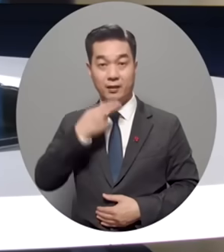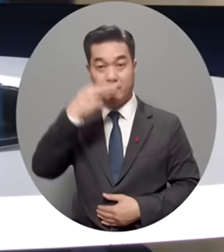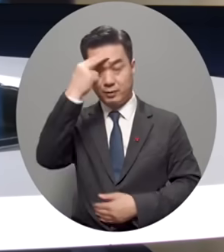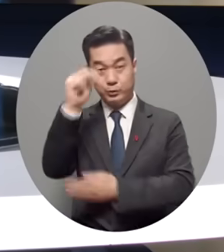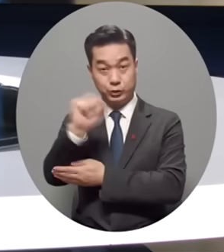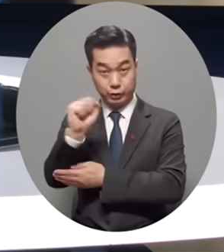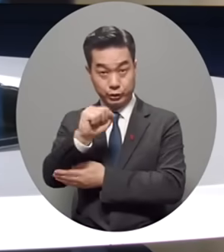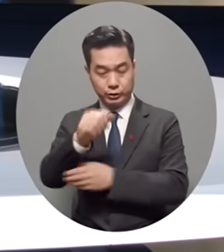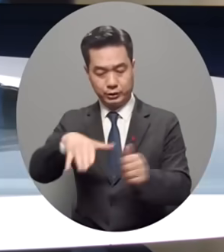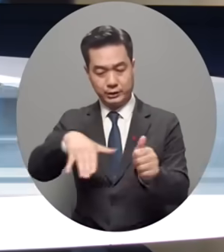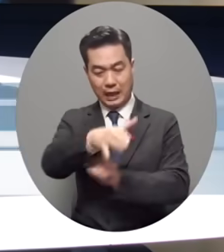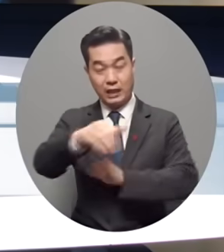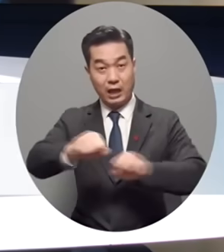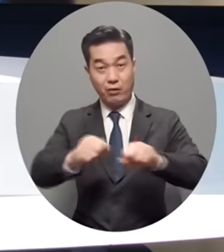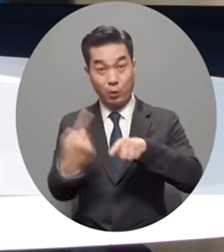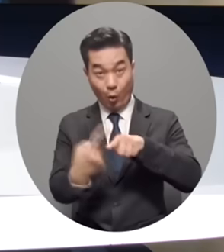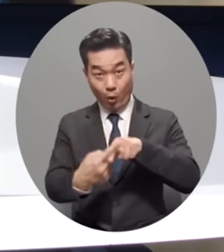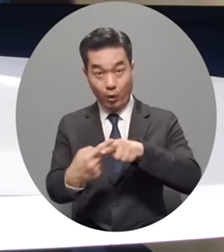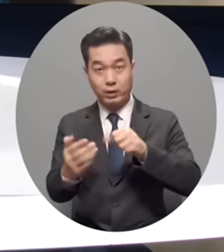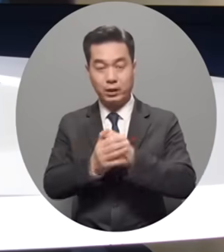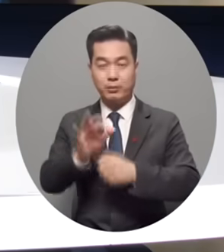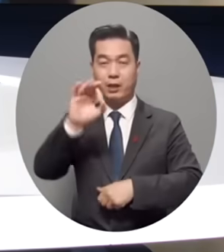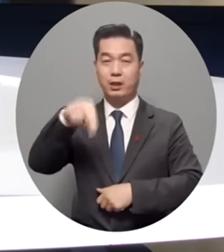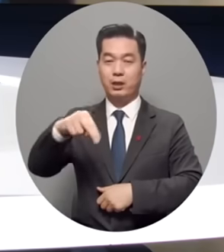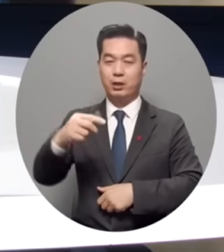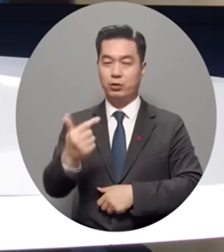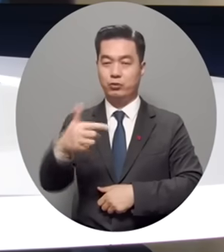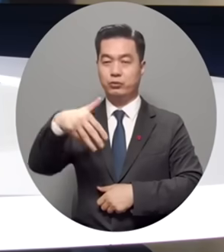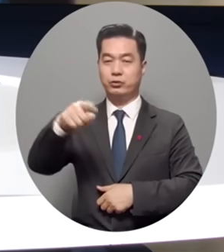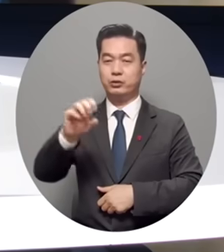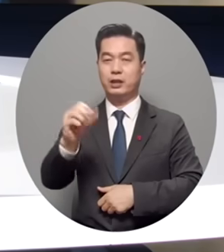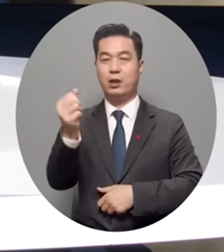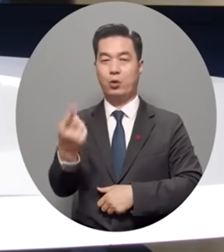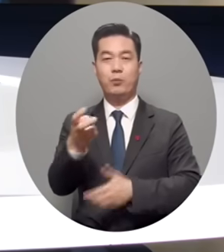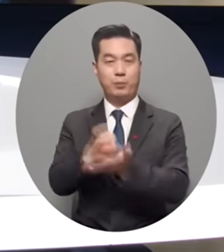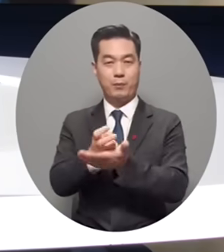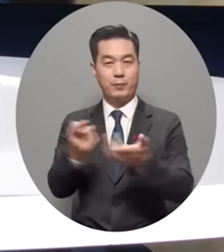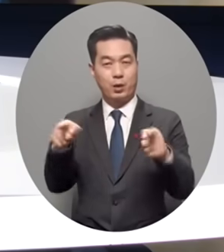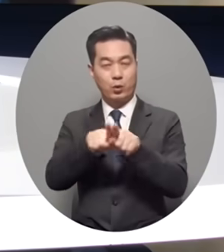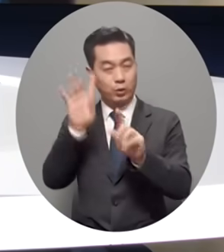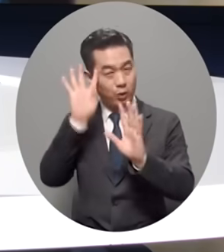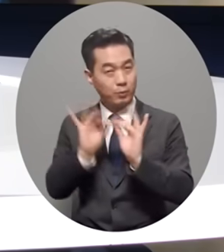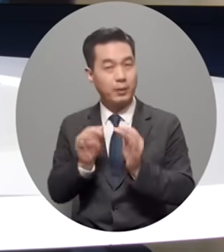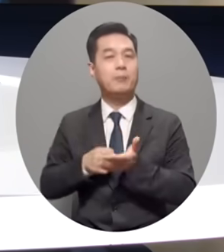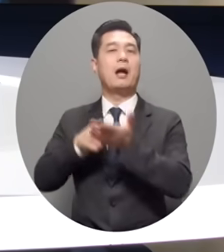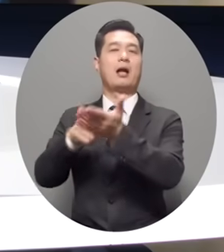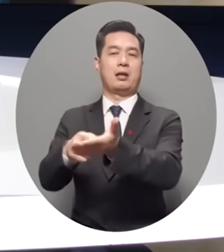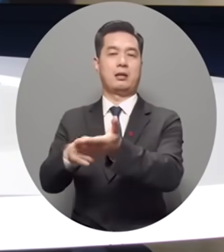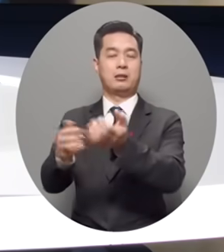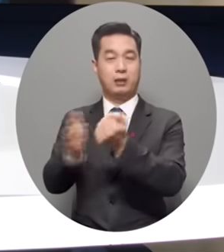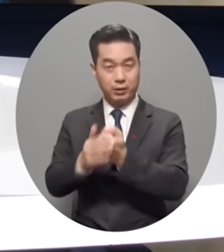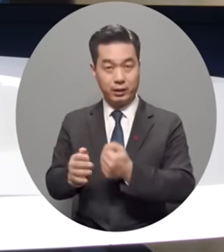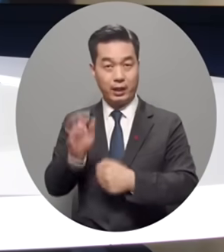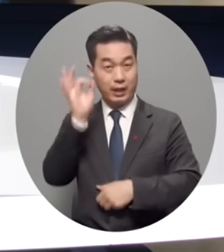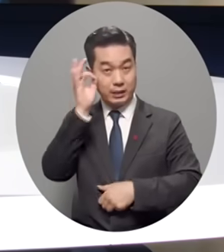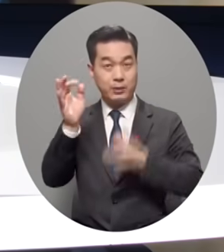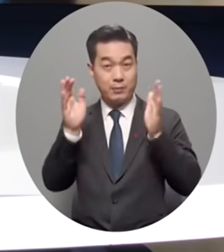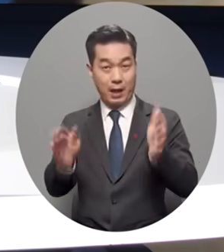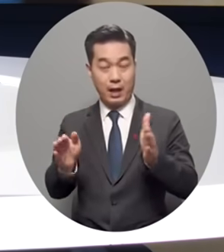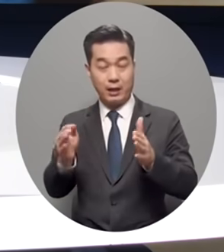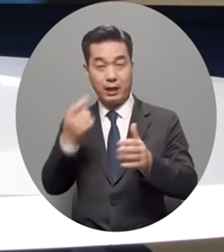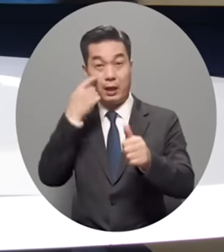음주운전은 살인행위라면서 이른바 윤창호법을 공동 발의했다가 열흘 만에 음주운전으로 적발된 이용주 전